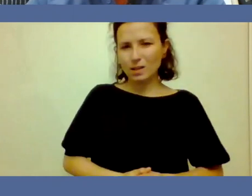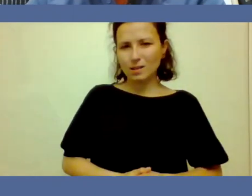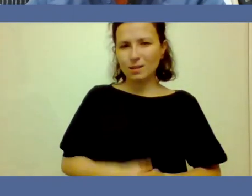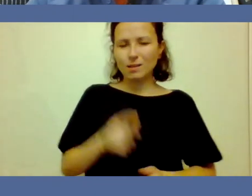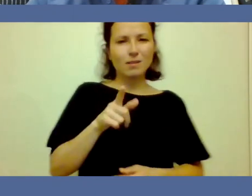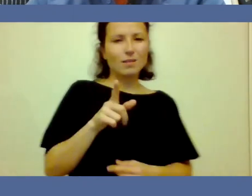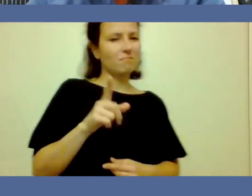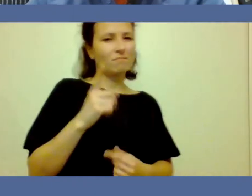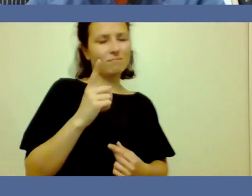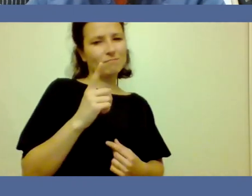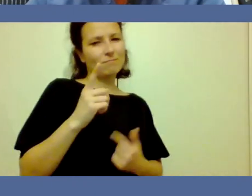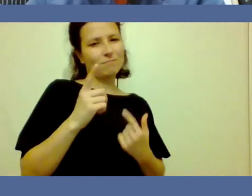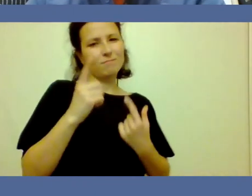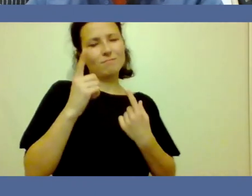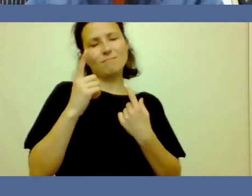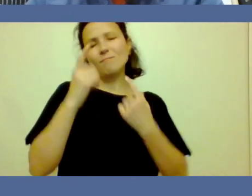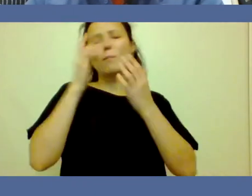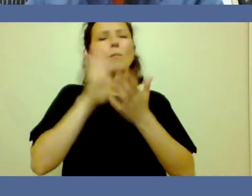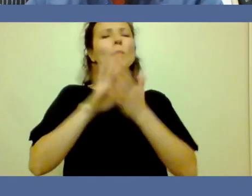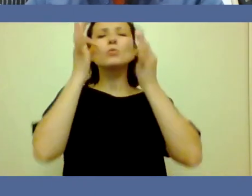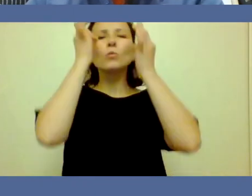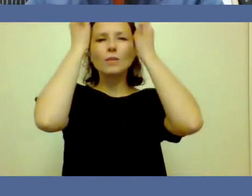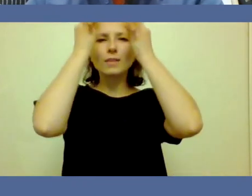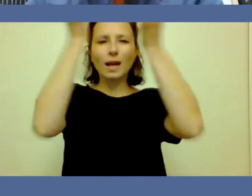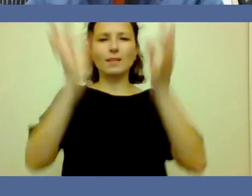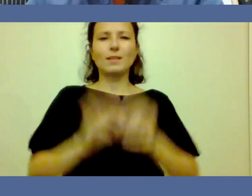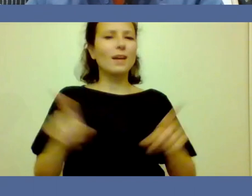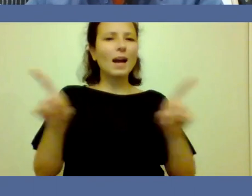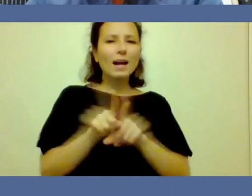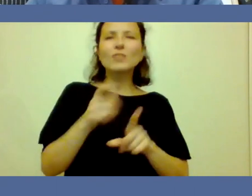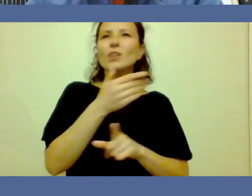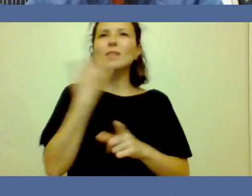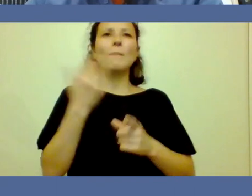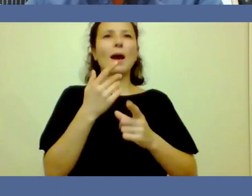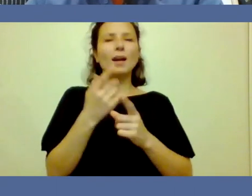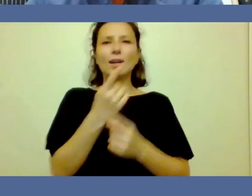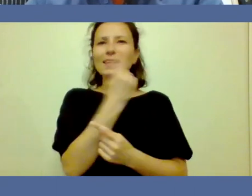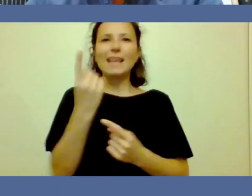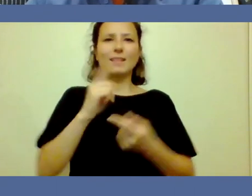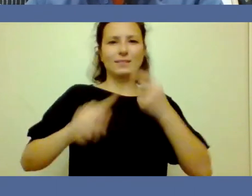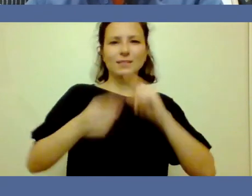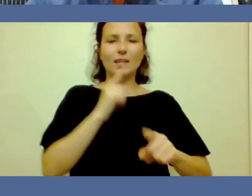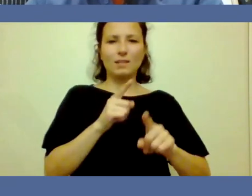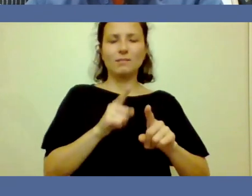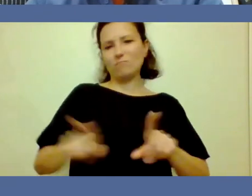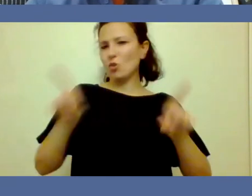samorodek. Po prostu cudowna, ale też nierówna. Myślę, że przyświeca jej